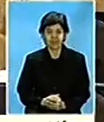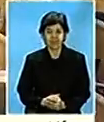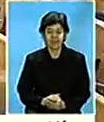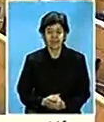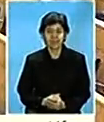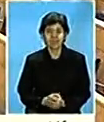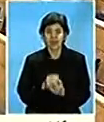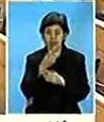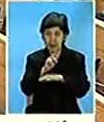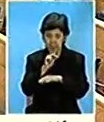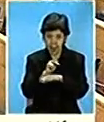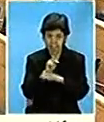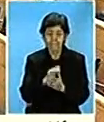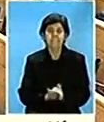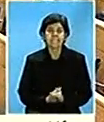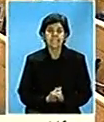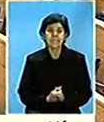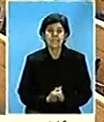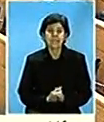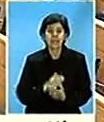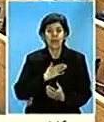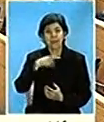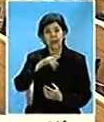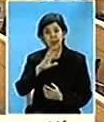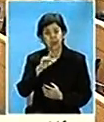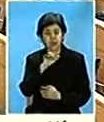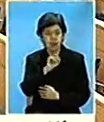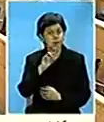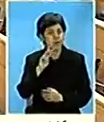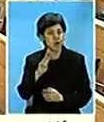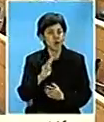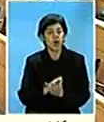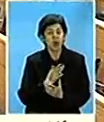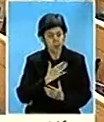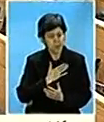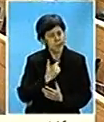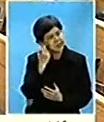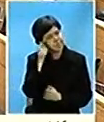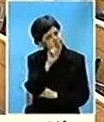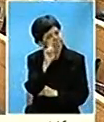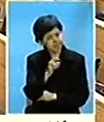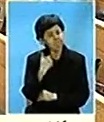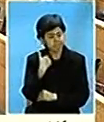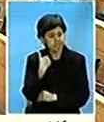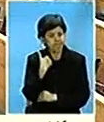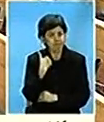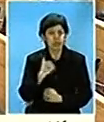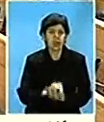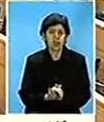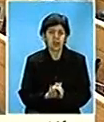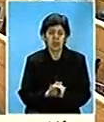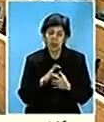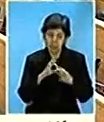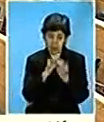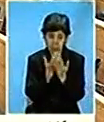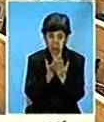ท่านประธานที่เคารพผมในพิเชษฐ์สุนทรพิพิธสมาชิกวุฒิสภาผมมีข้อสังเกตในกรอบภาพรวมของง